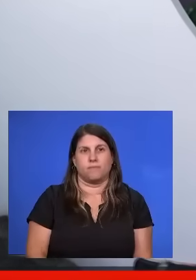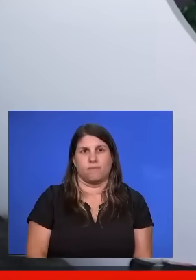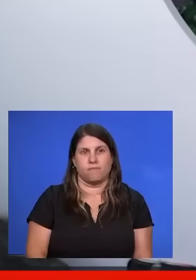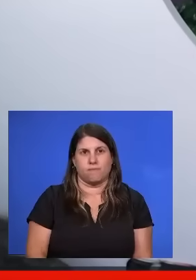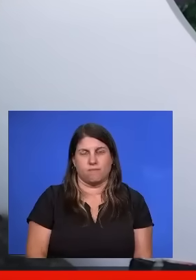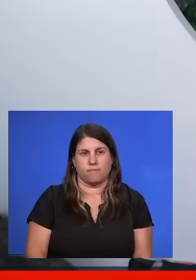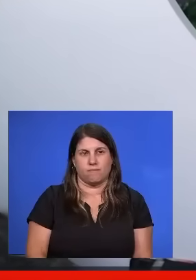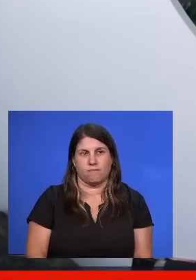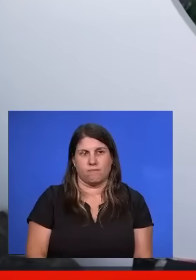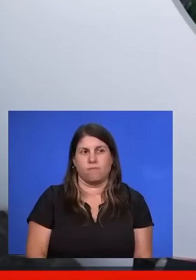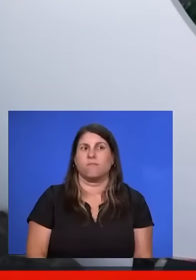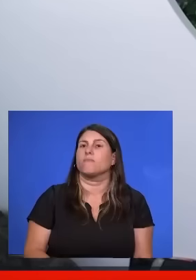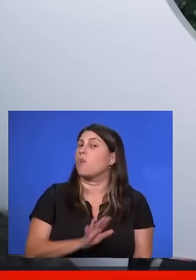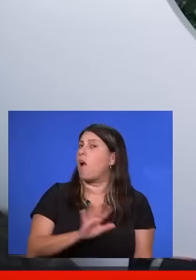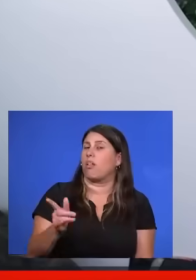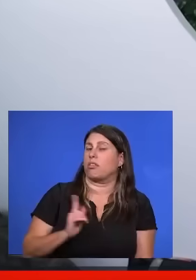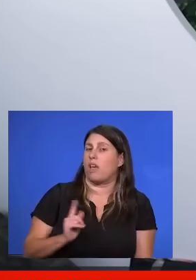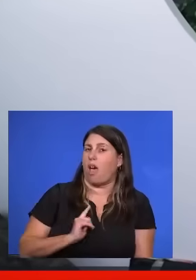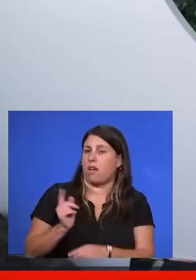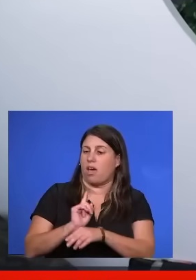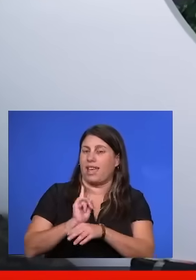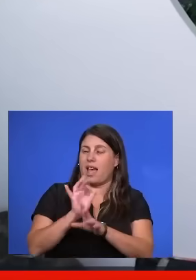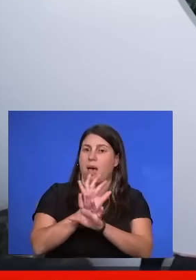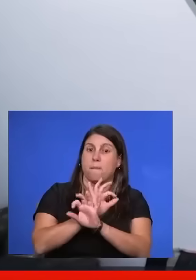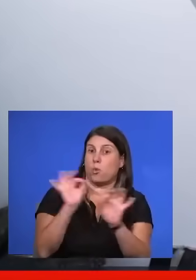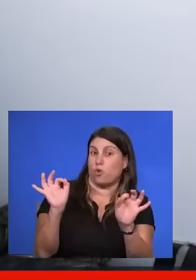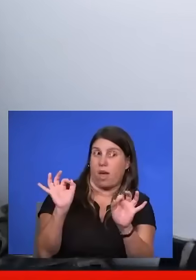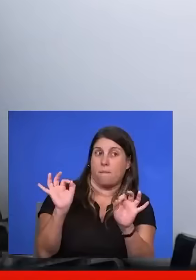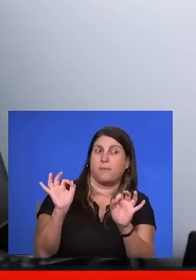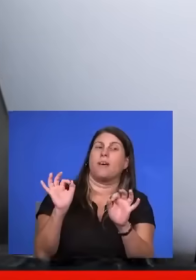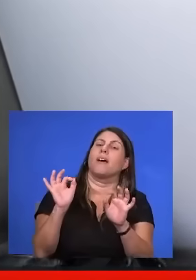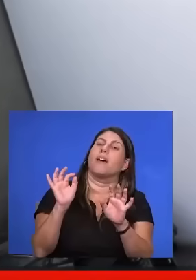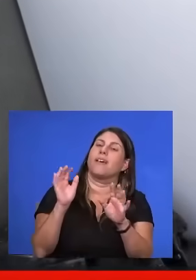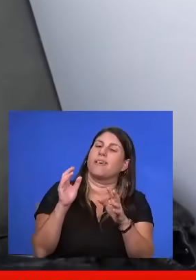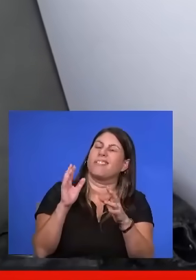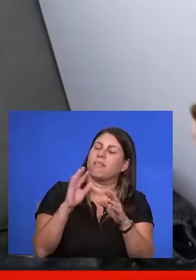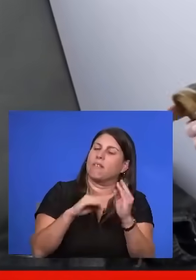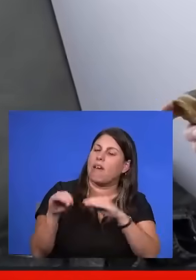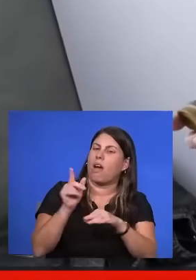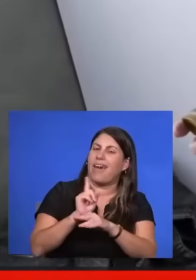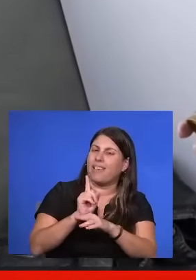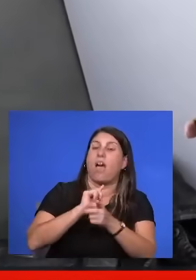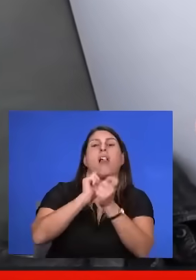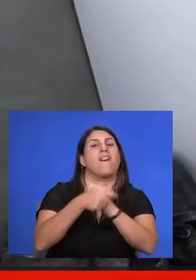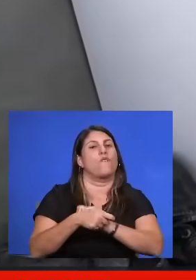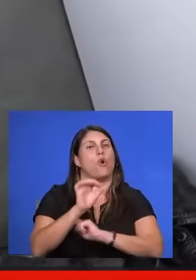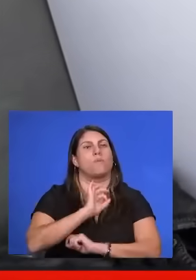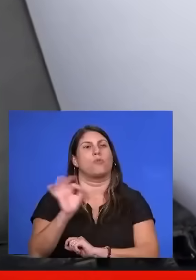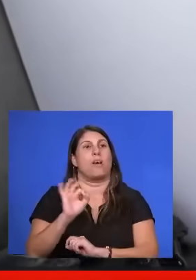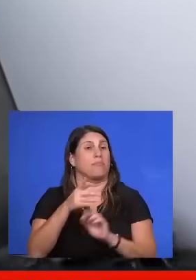אל תחכה לרגע מושלם. קח את הרגע, תהפוך אותו למושלם. שמחי בו.